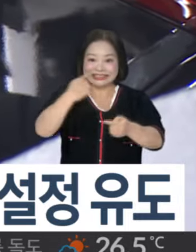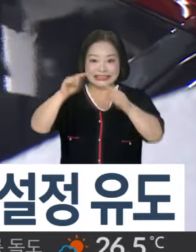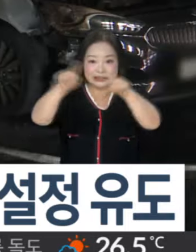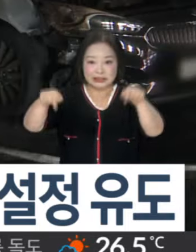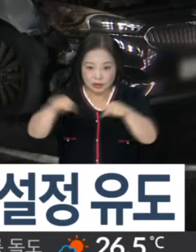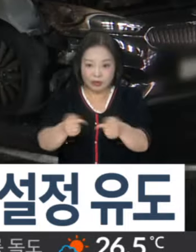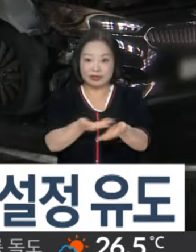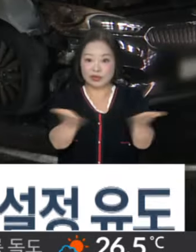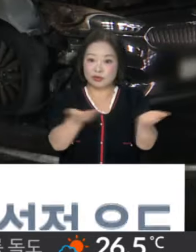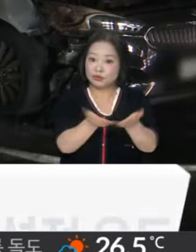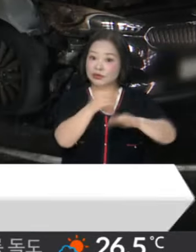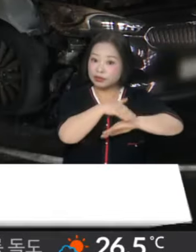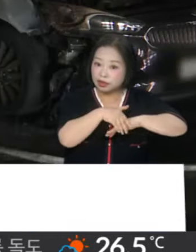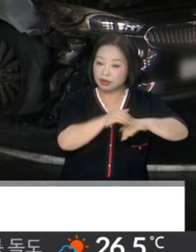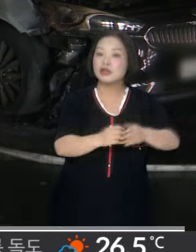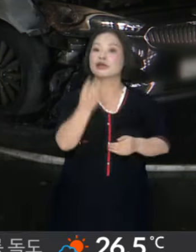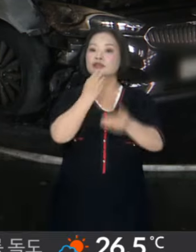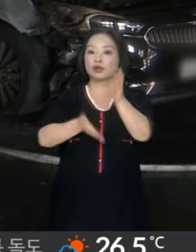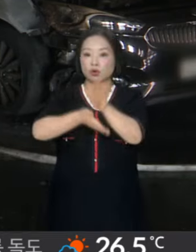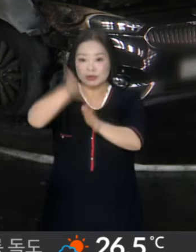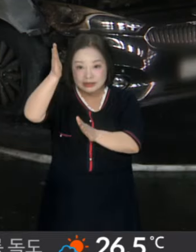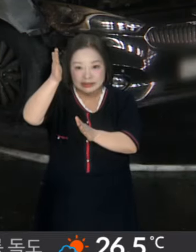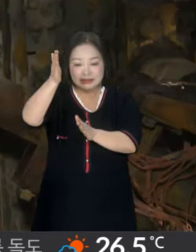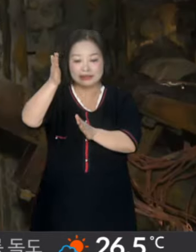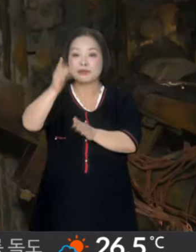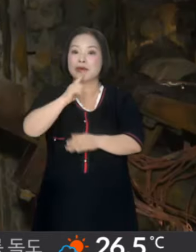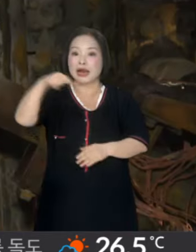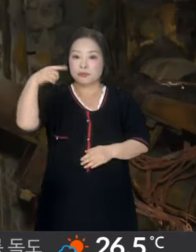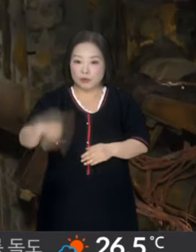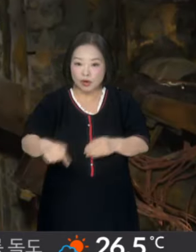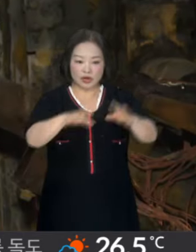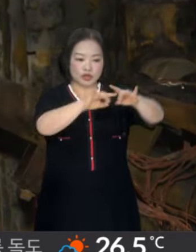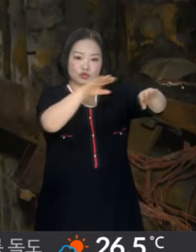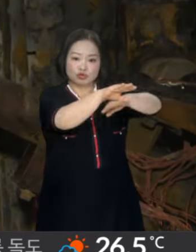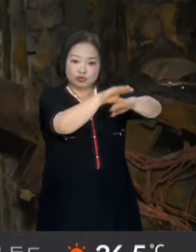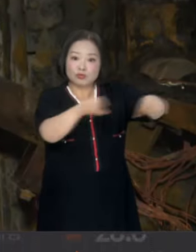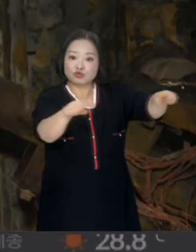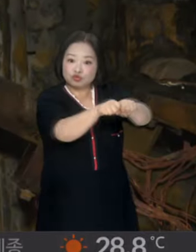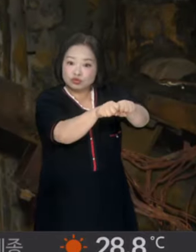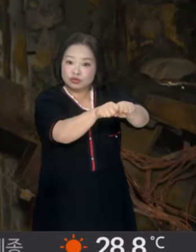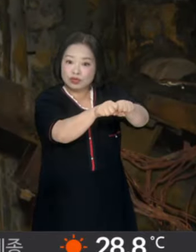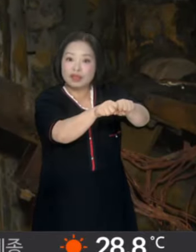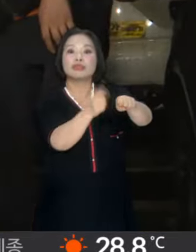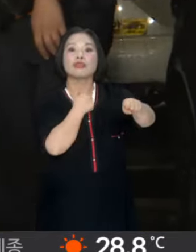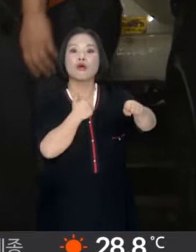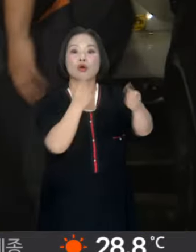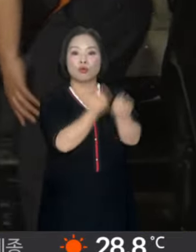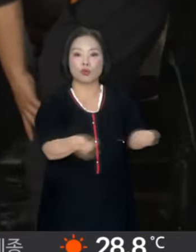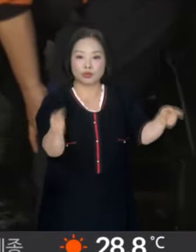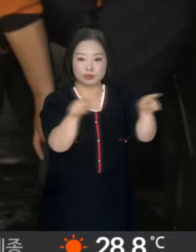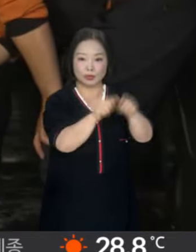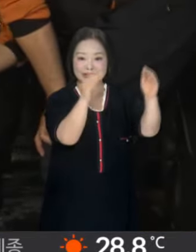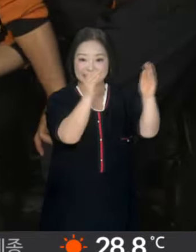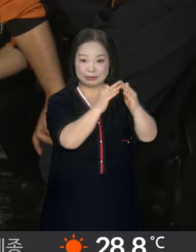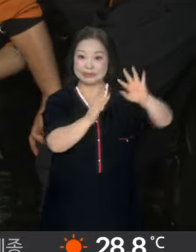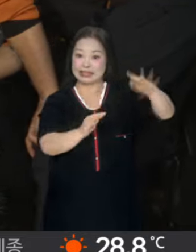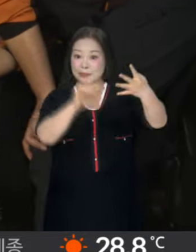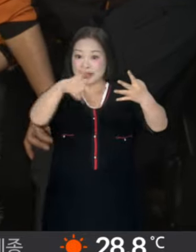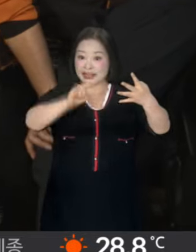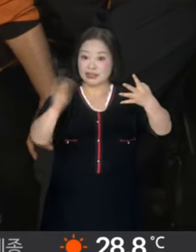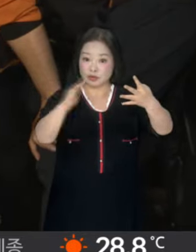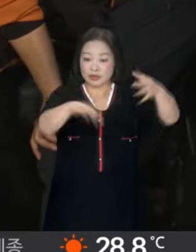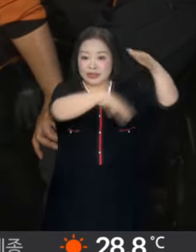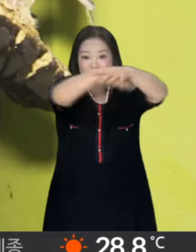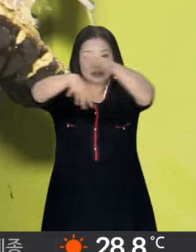계획입니다. 한편 서울시 소방재난본부는 전기차 충전시설이 설치된 공동주택 약 400곳에 대해